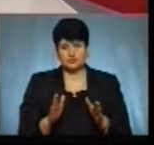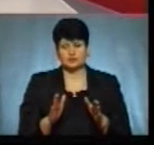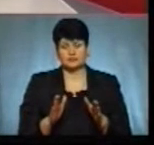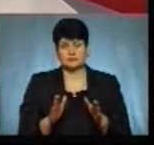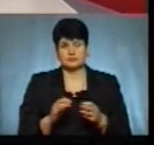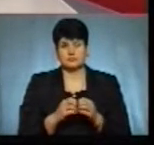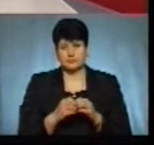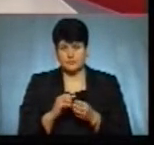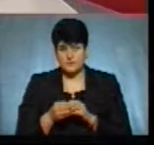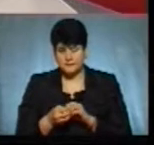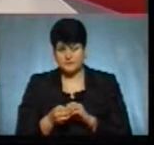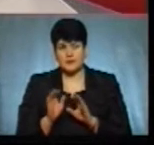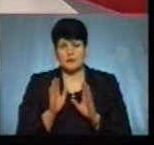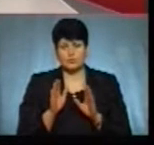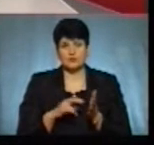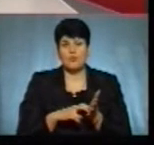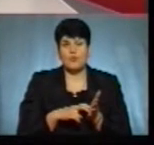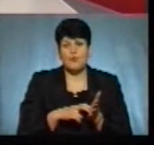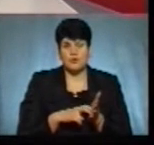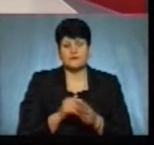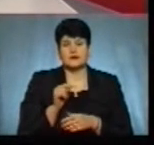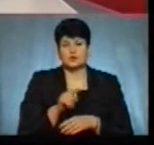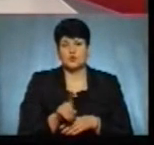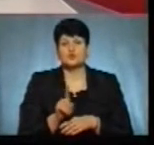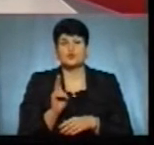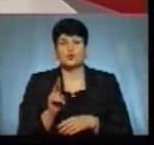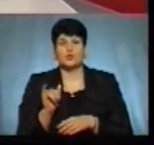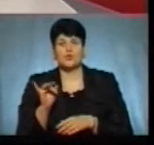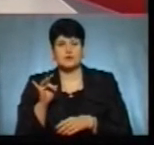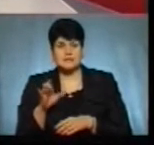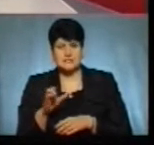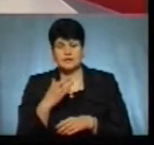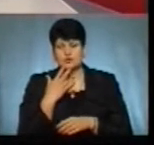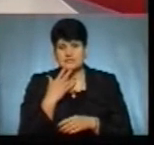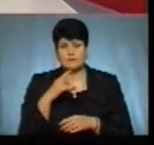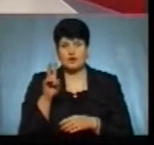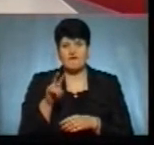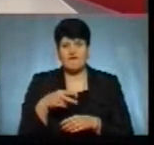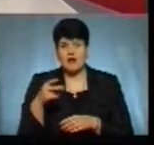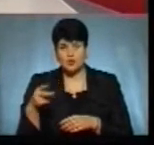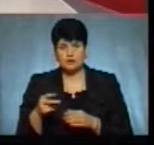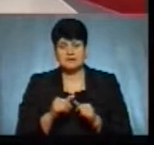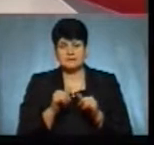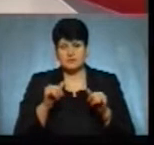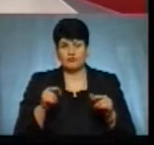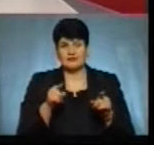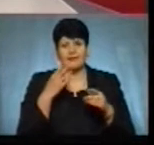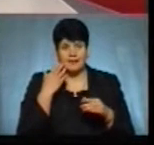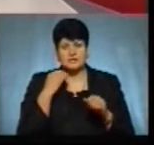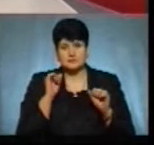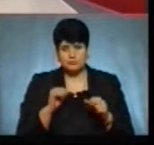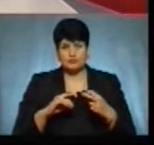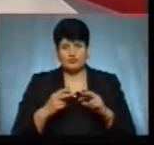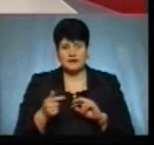негаразди, тобто будуть якісь побоювання того, що курс іноземної валюти зросте, то вони значно легше зможуть поміняти гривню